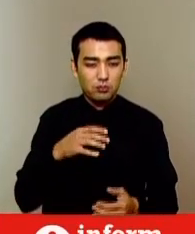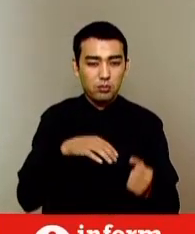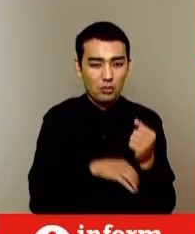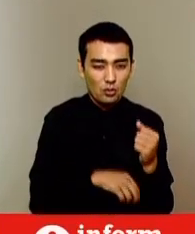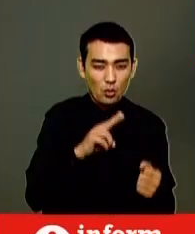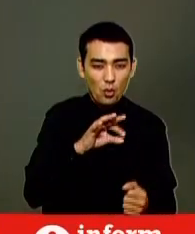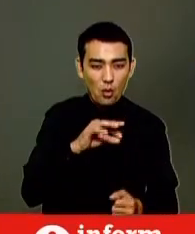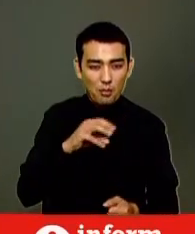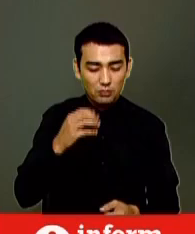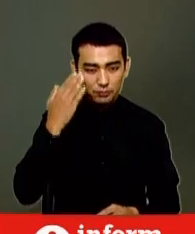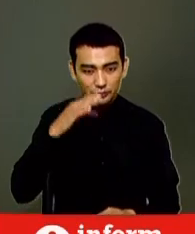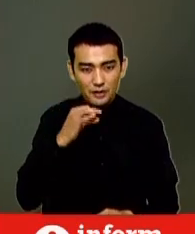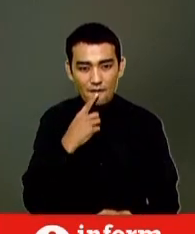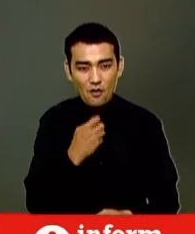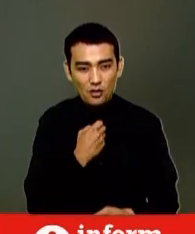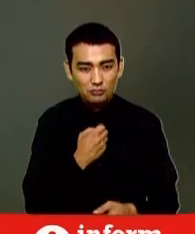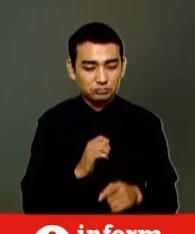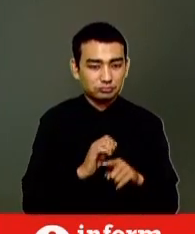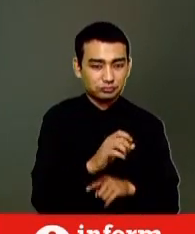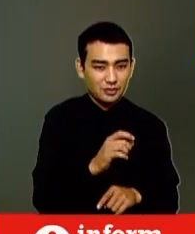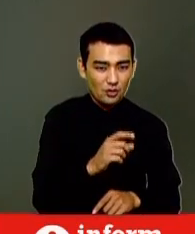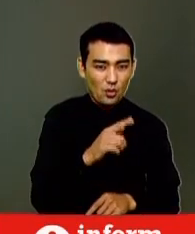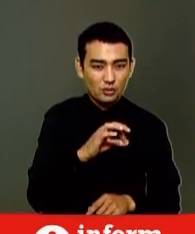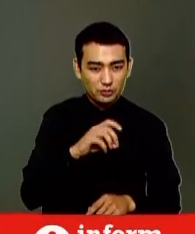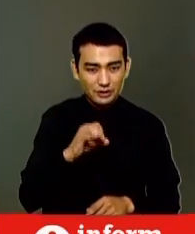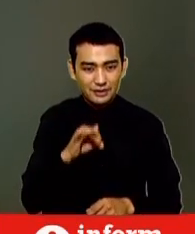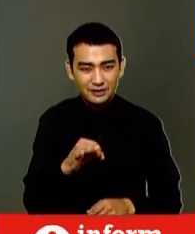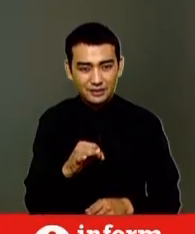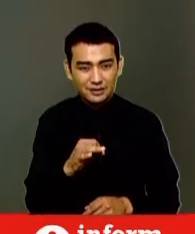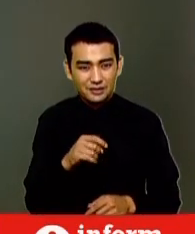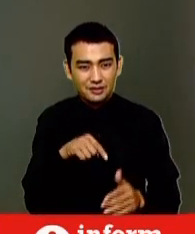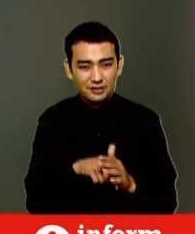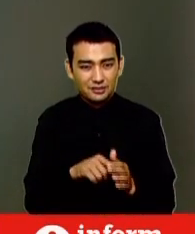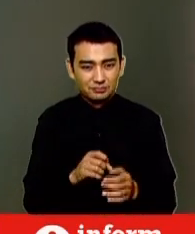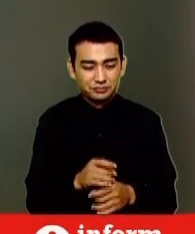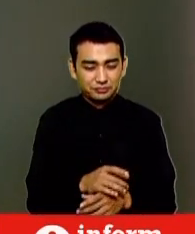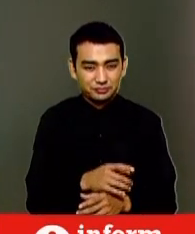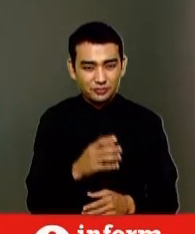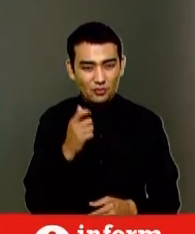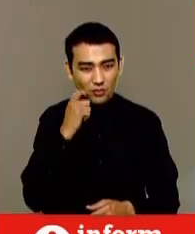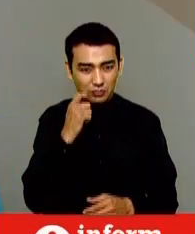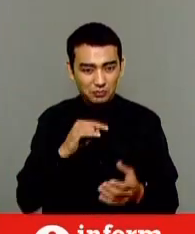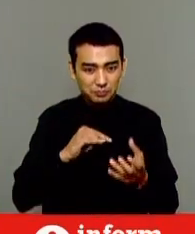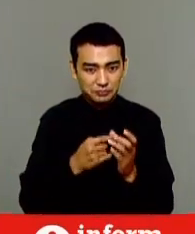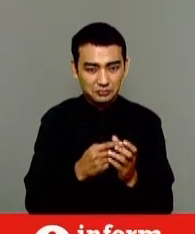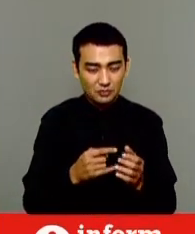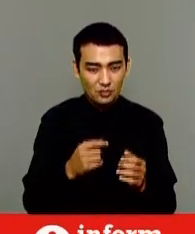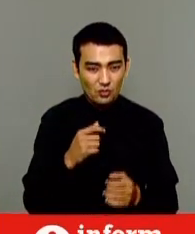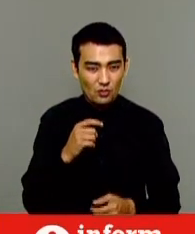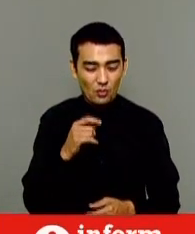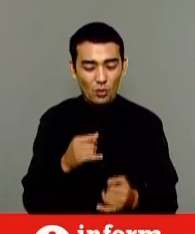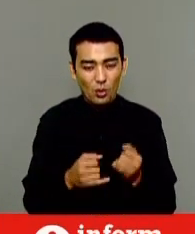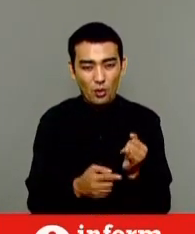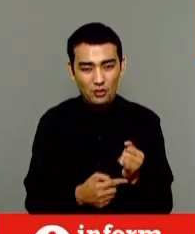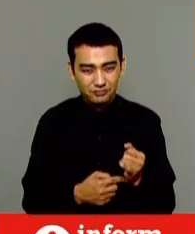Алматыдағы әскери госпиталға ауыстырған. Онда да жағдайы ушығып, терісі тура мағынасында шіріп, өкшесі осылай тесіліп қалған. Күні кеше көзіне